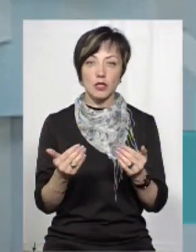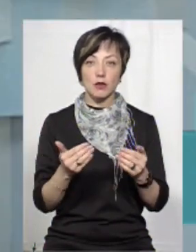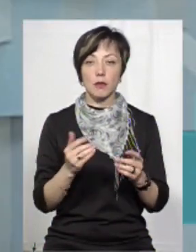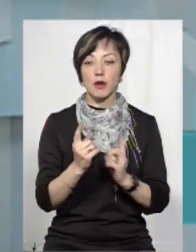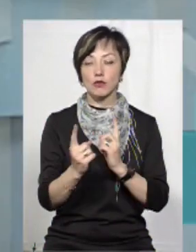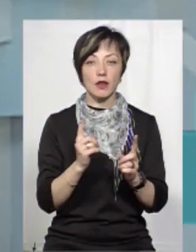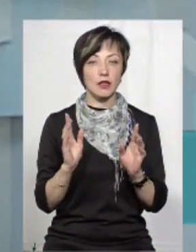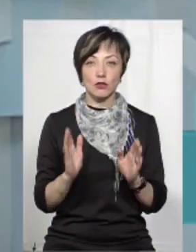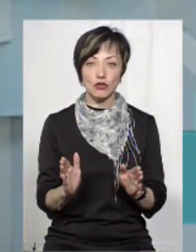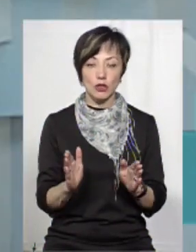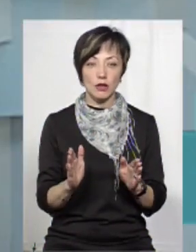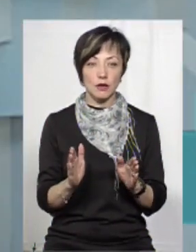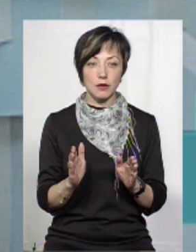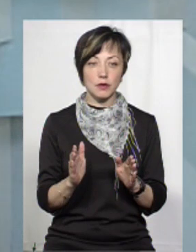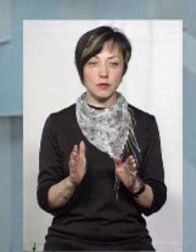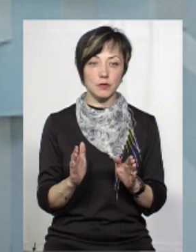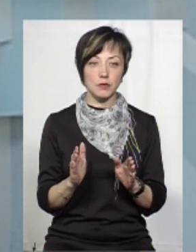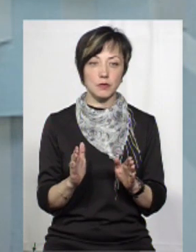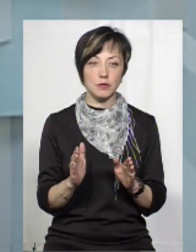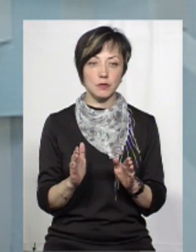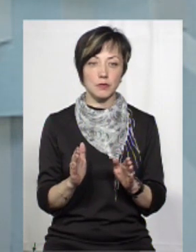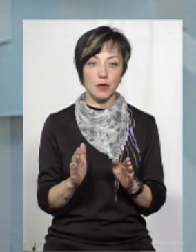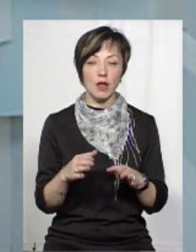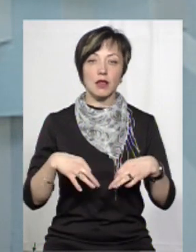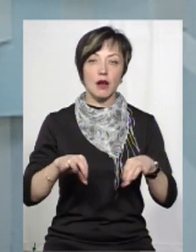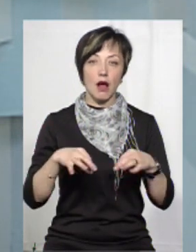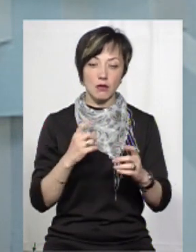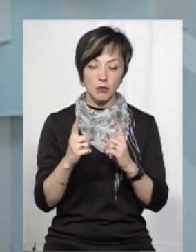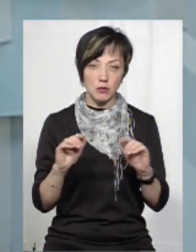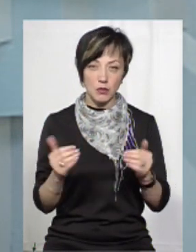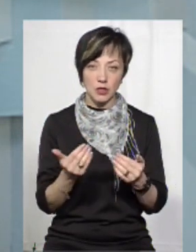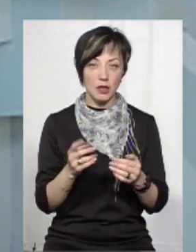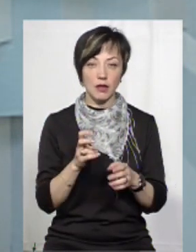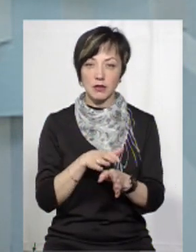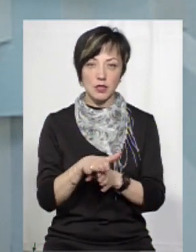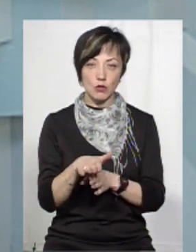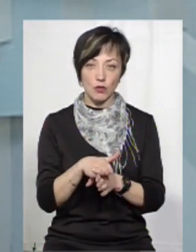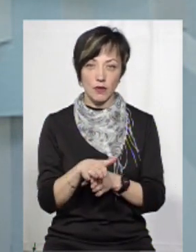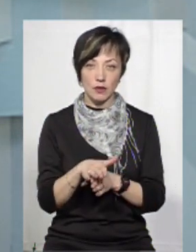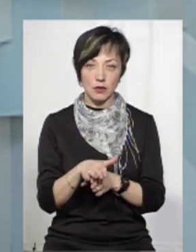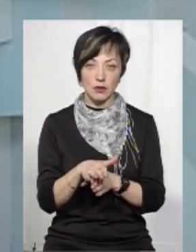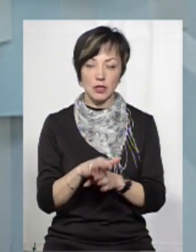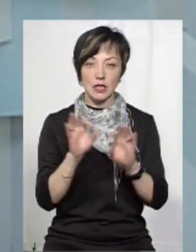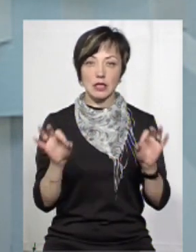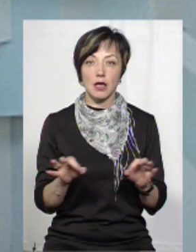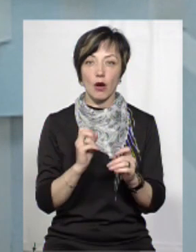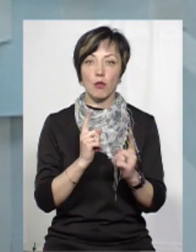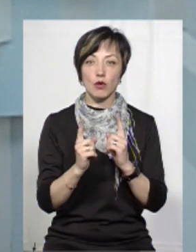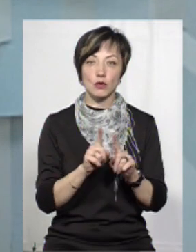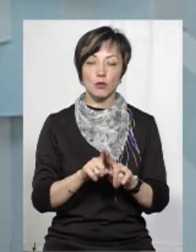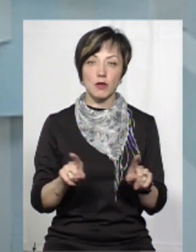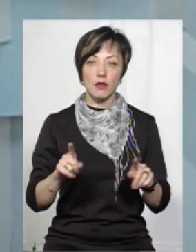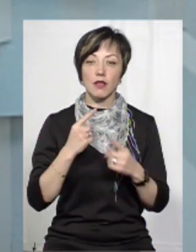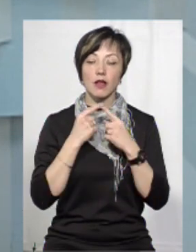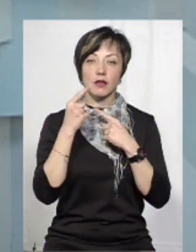Обмежитись в пересуванні не лише, а й на автотранспорті. Бажано не здійснювати ніякі поїздки,